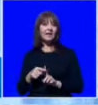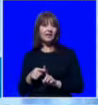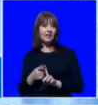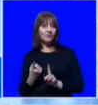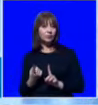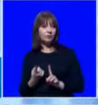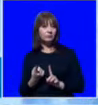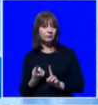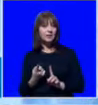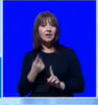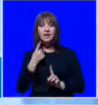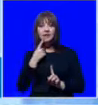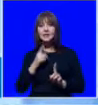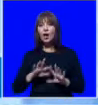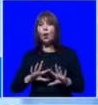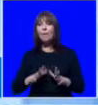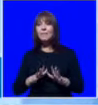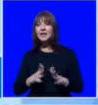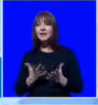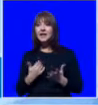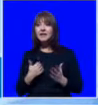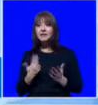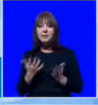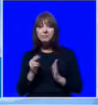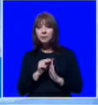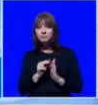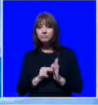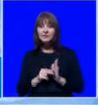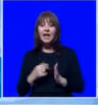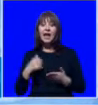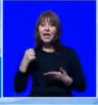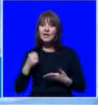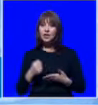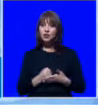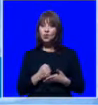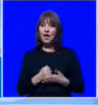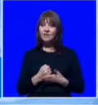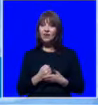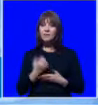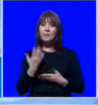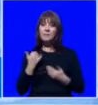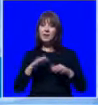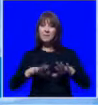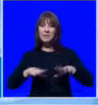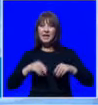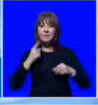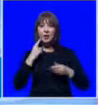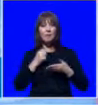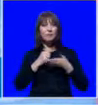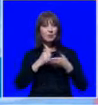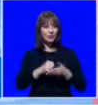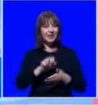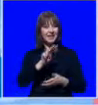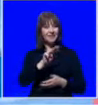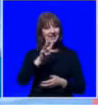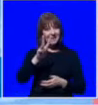обективна величина, по която да се определя. Затова настоявахме още при приемането на бюджет